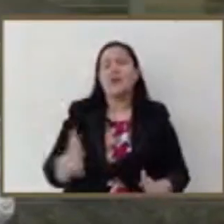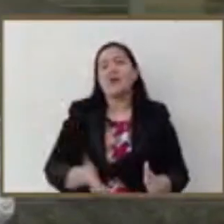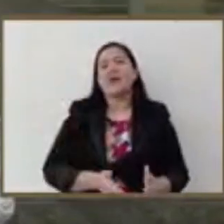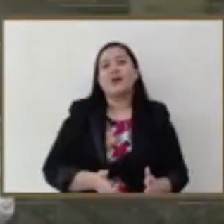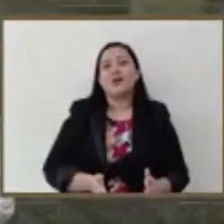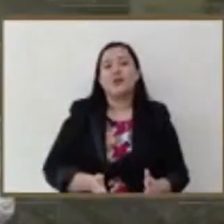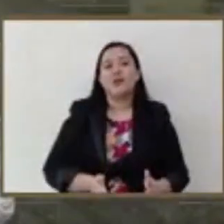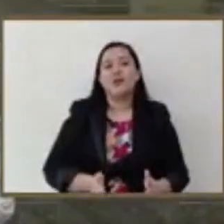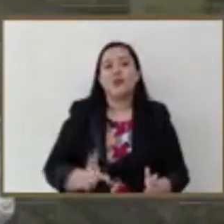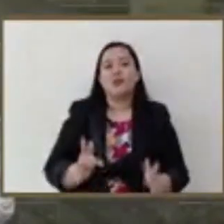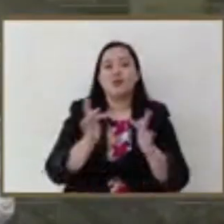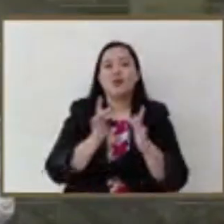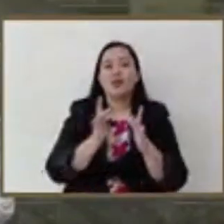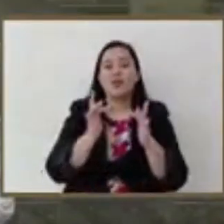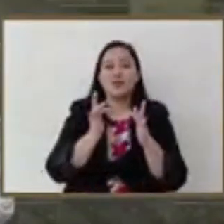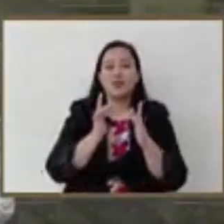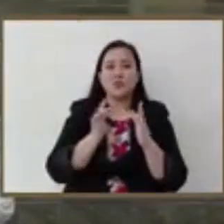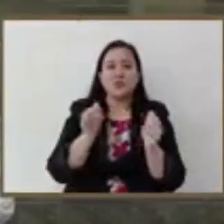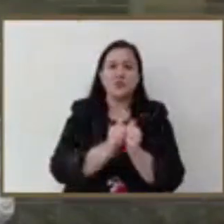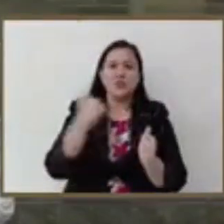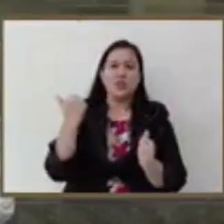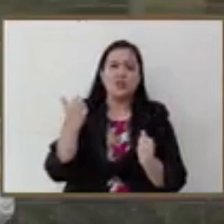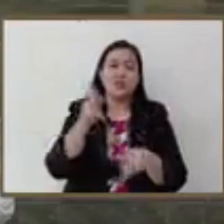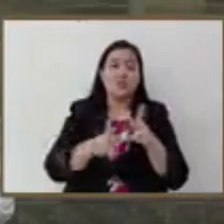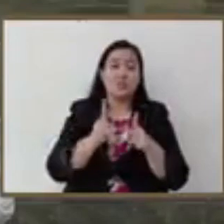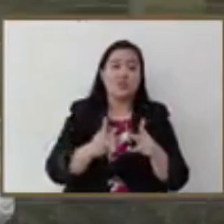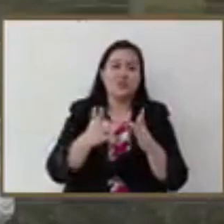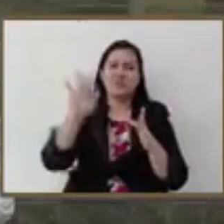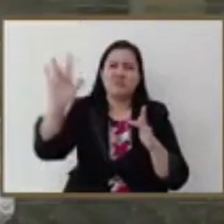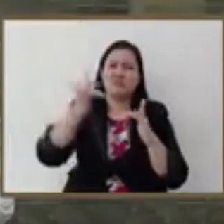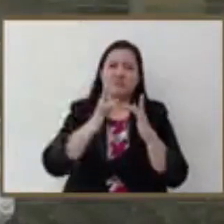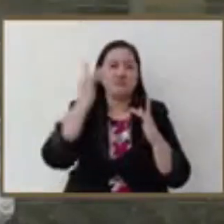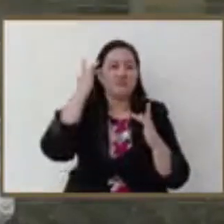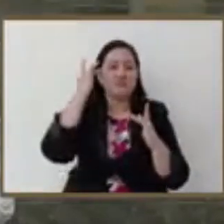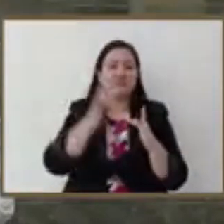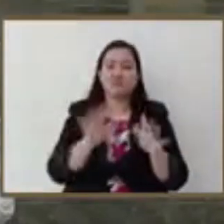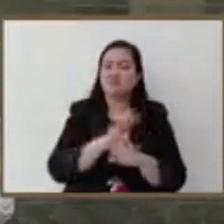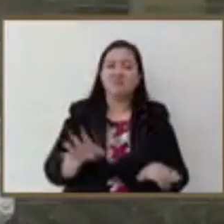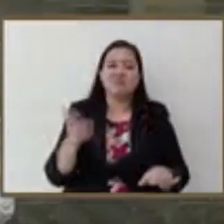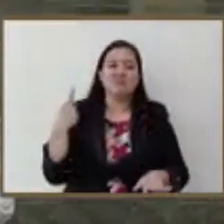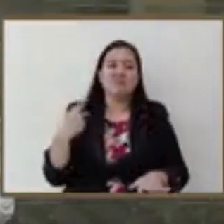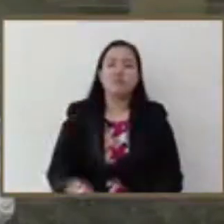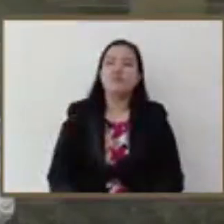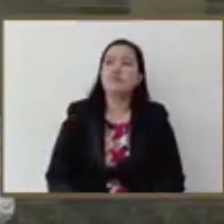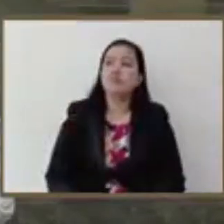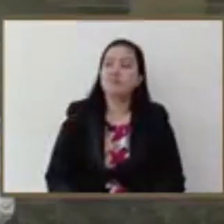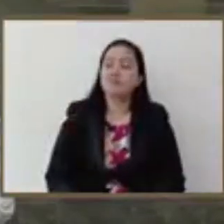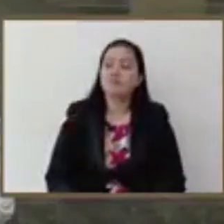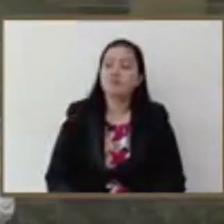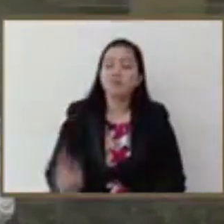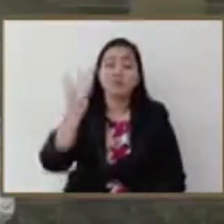ako sa Indiana. Nandun yung pastor, tatlo kami. Kasama niya yung isang mayaman na miyembro niya na,